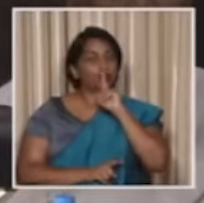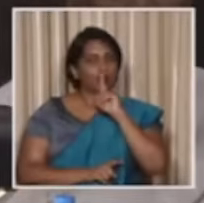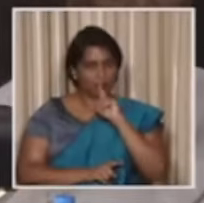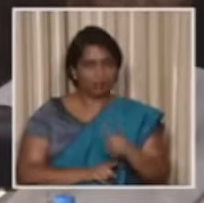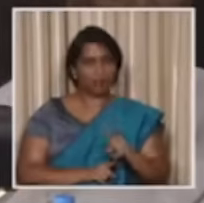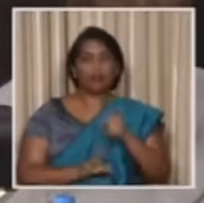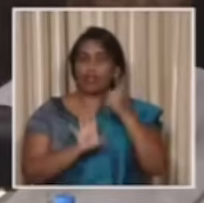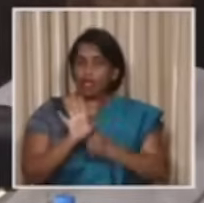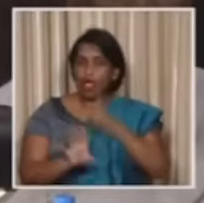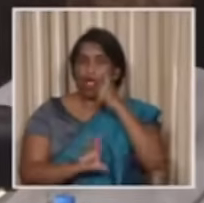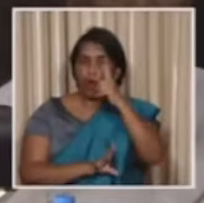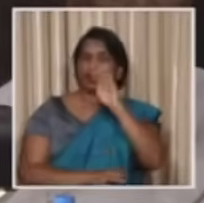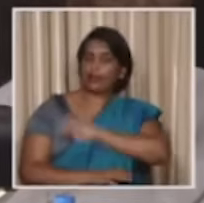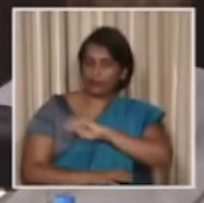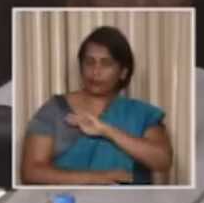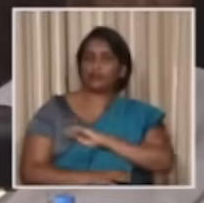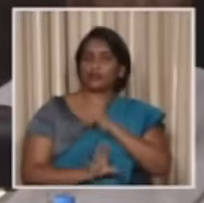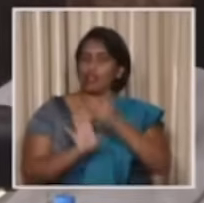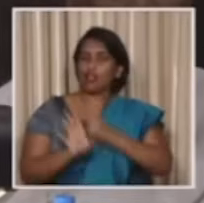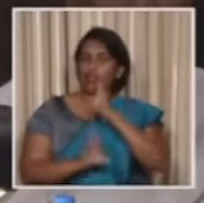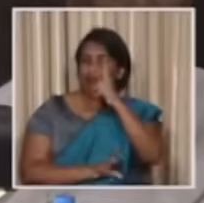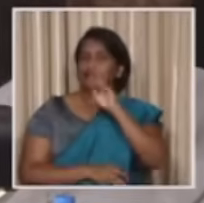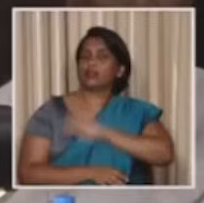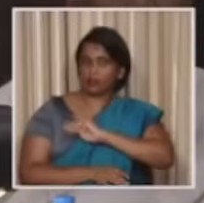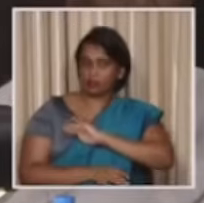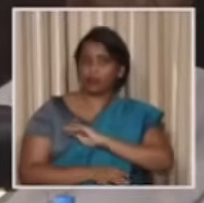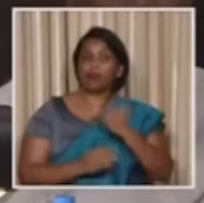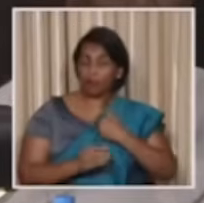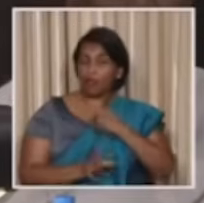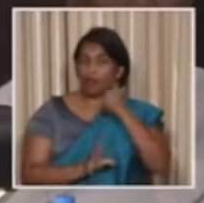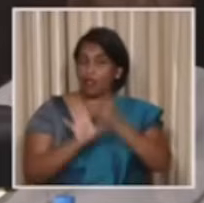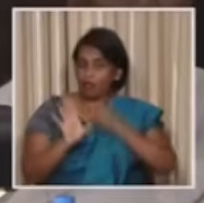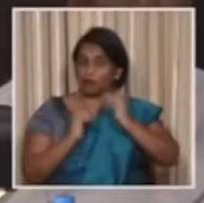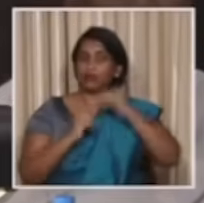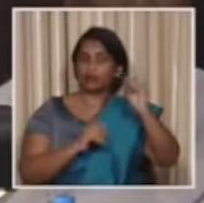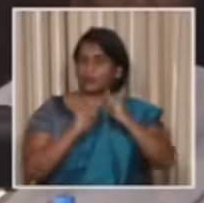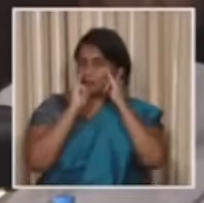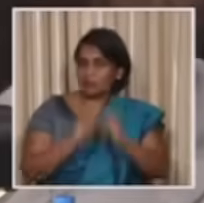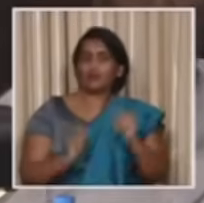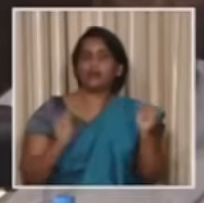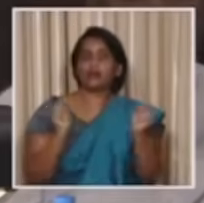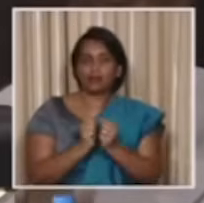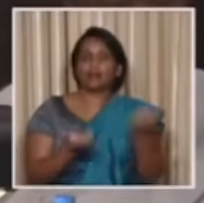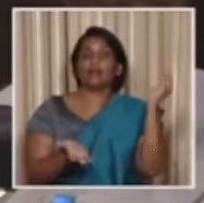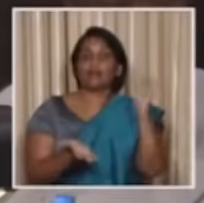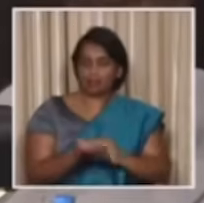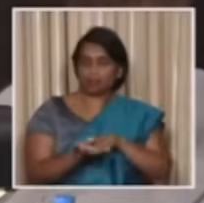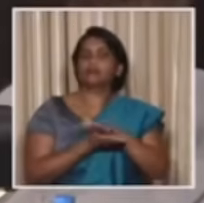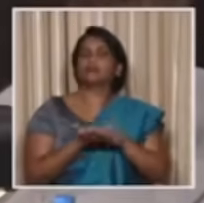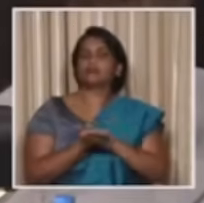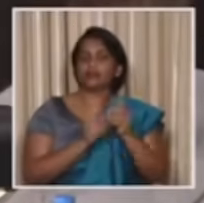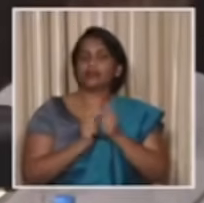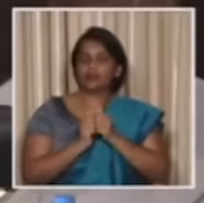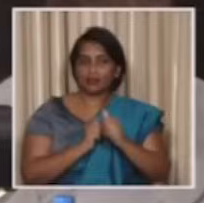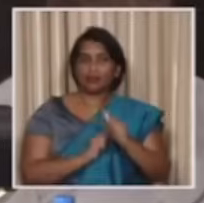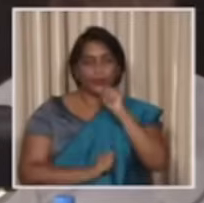කියනවා අවුරුද්දක් ඉවසන්න. අවුරුද්දක් ඉවසන්න. අපි අවුරුද්දකින් මේ අසාධාරණය නැවත සාධාරණී කරනවා